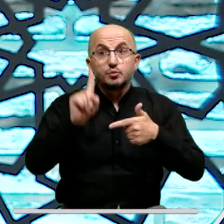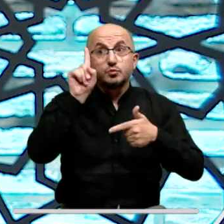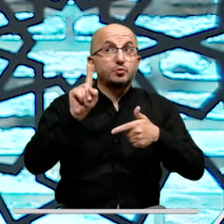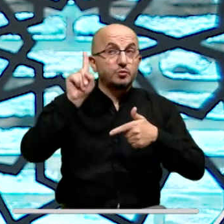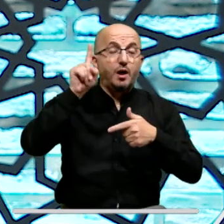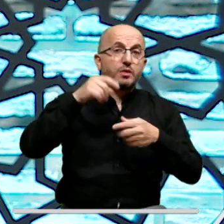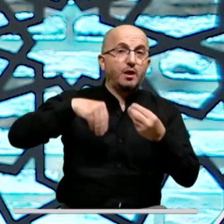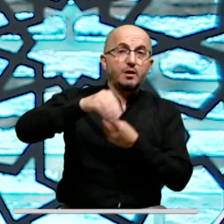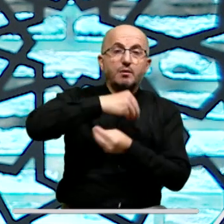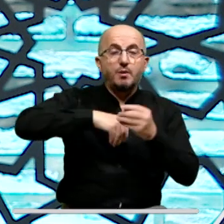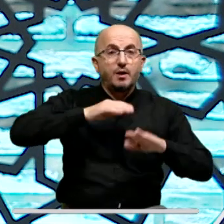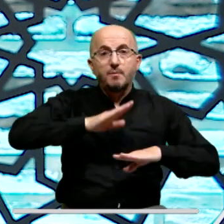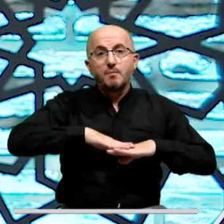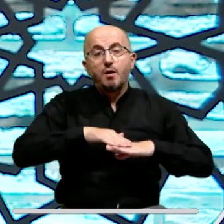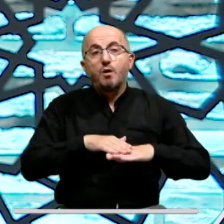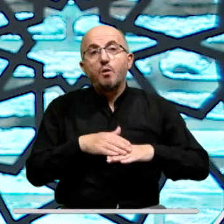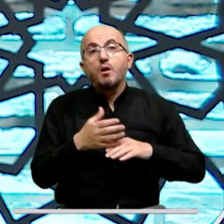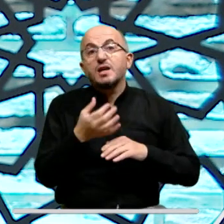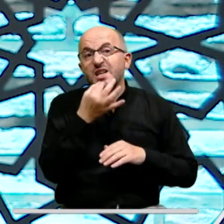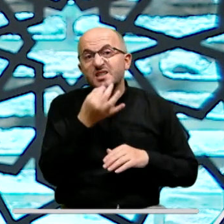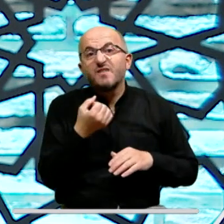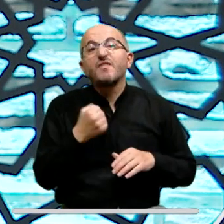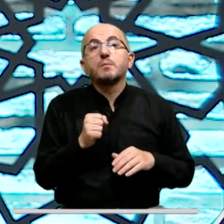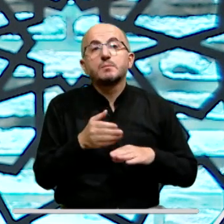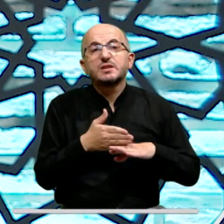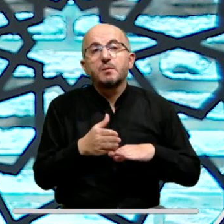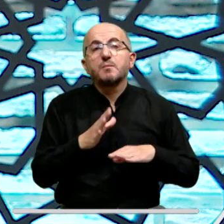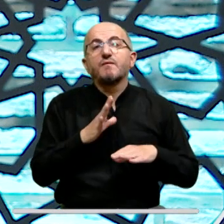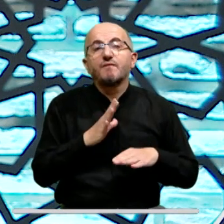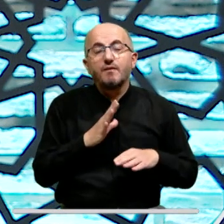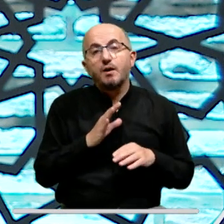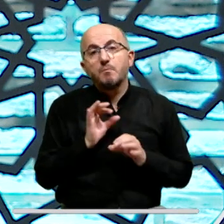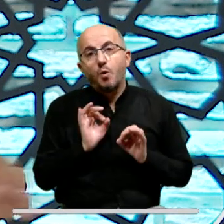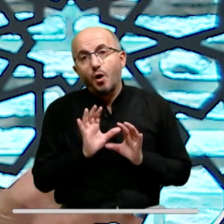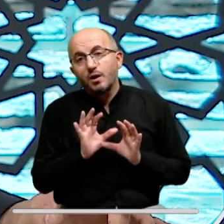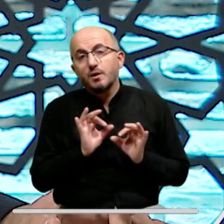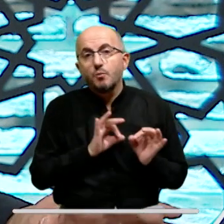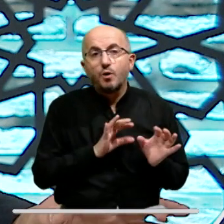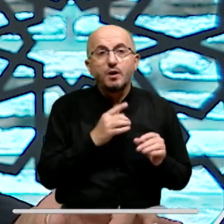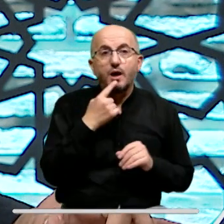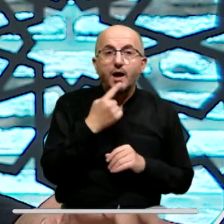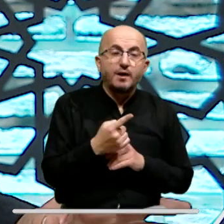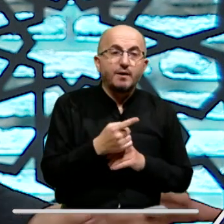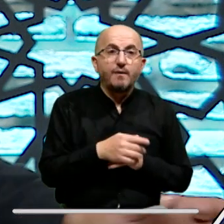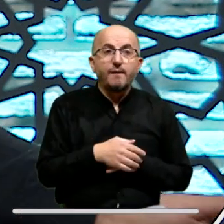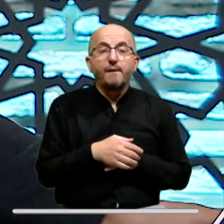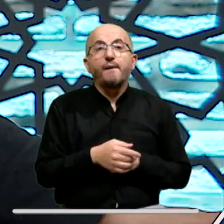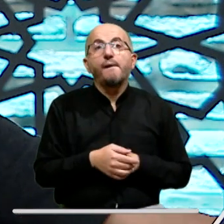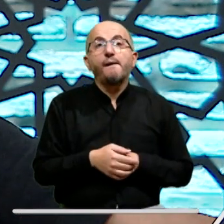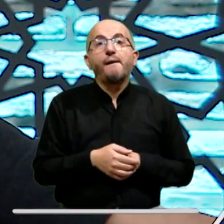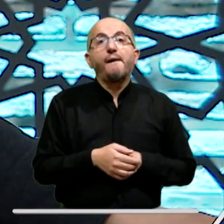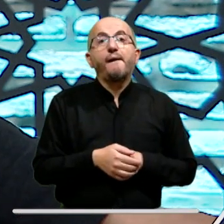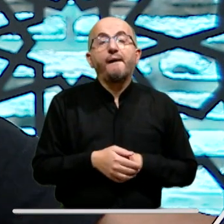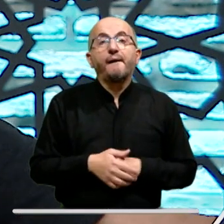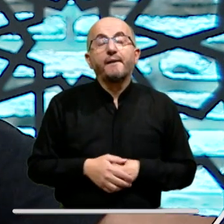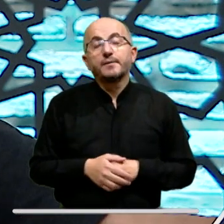tavafını. Yani oraya alınmamanın bir sebebi vardır. Yok efendim şöyle diyorlar, yok işte şundan dolayı. Yani biz size bunu